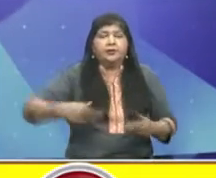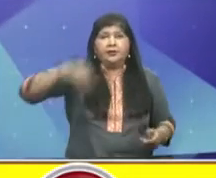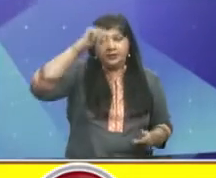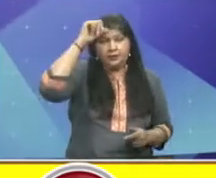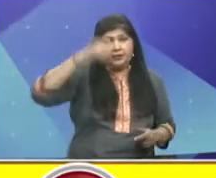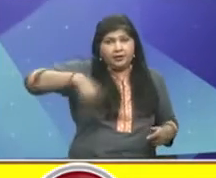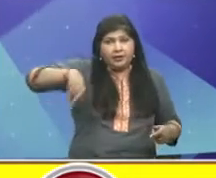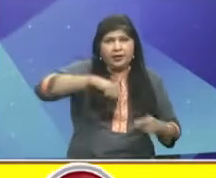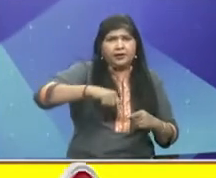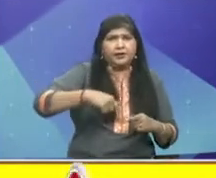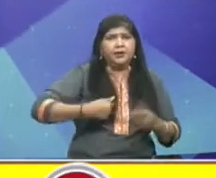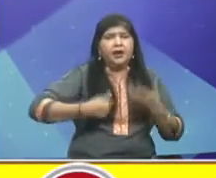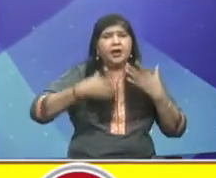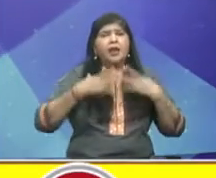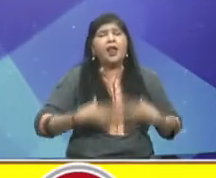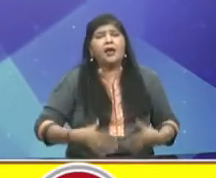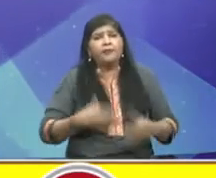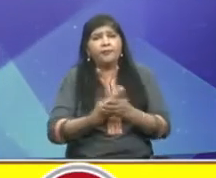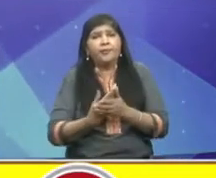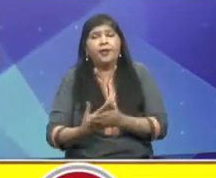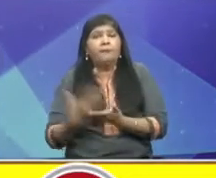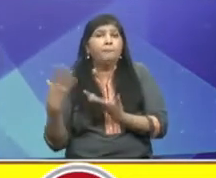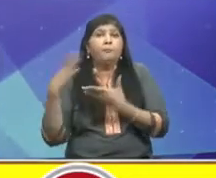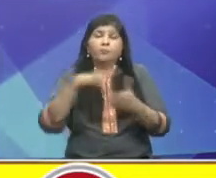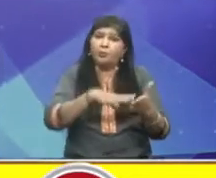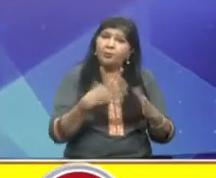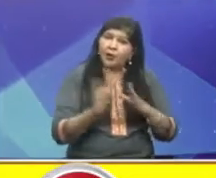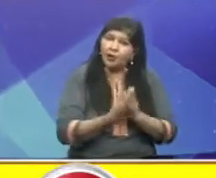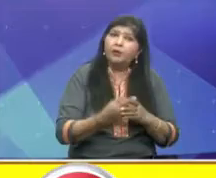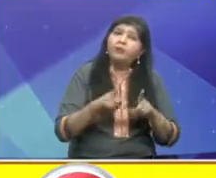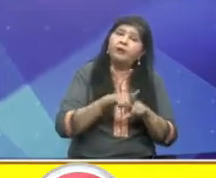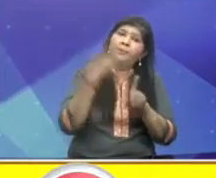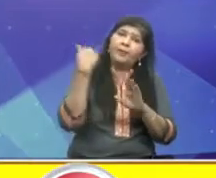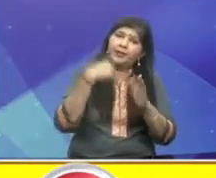जन जागृति में बहुत बड़ी भूमिका रही है।